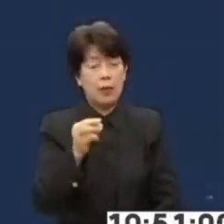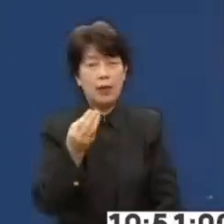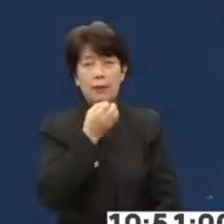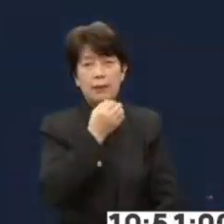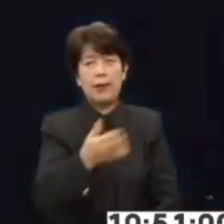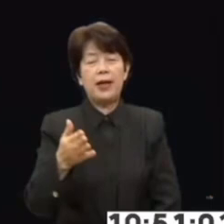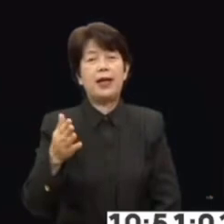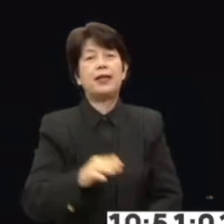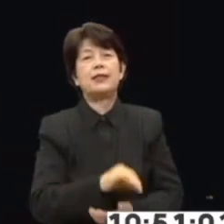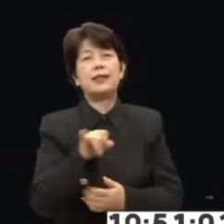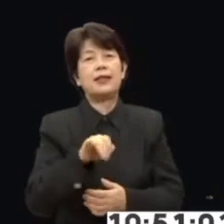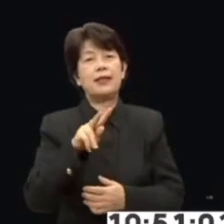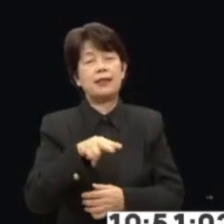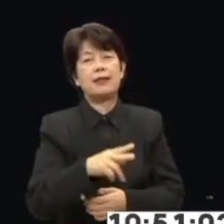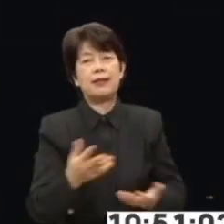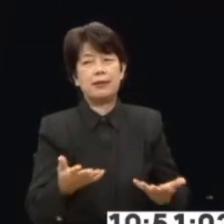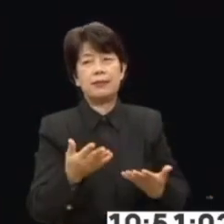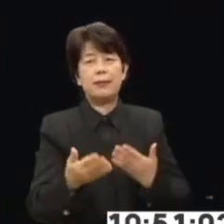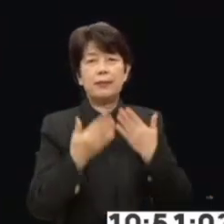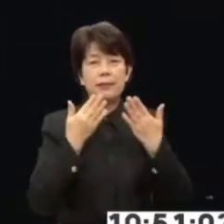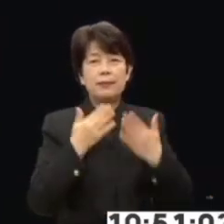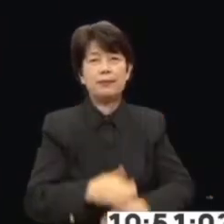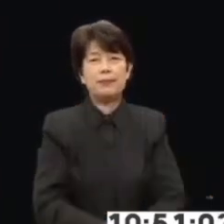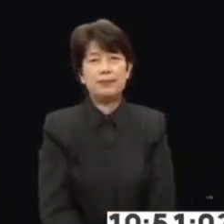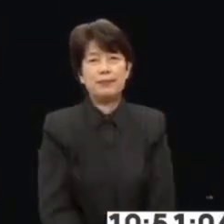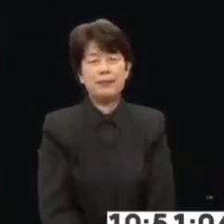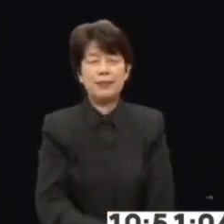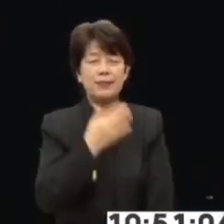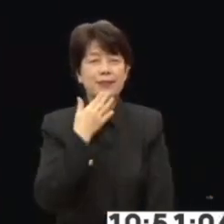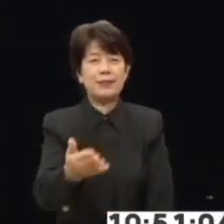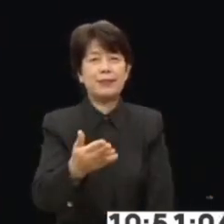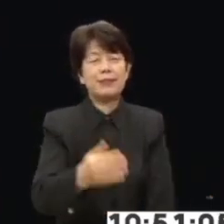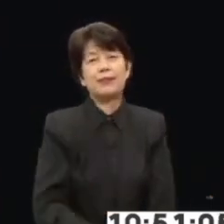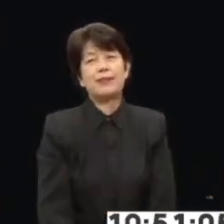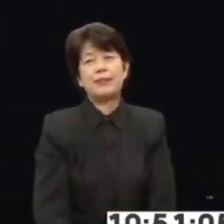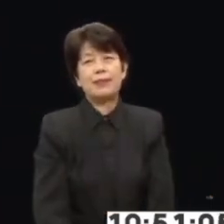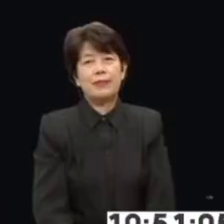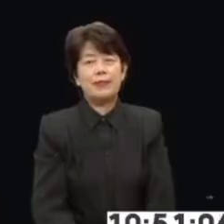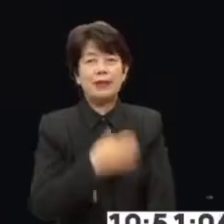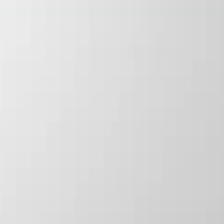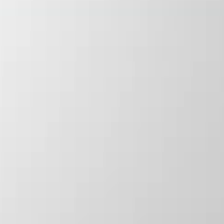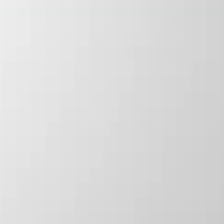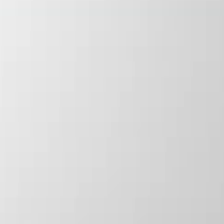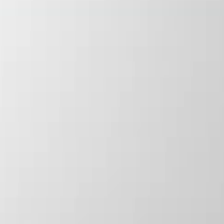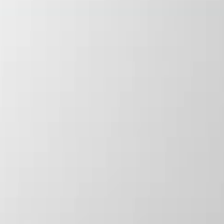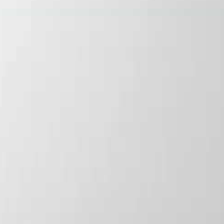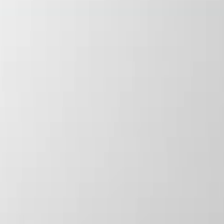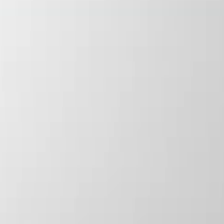kkd akanlah ikut arahan yang amat berhormat sekian saahaja jawapan saya terima kasih yang berhormat se terima